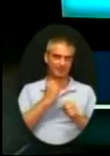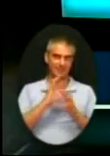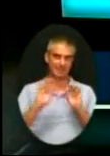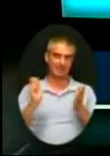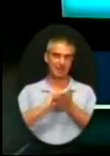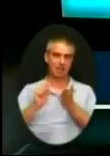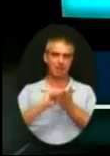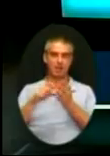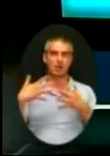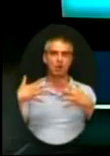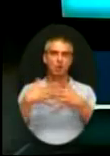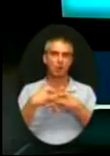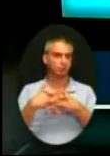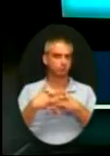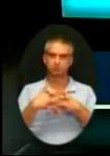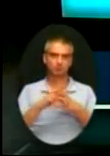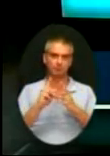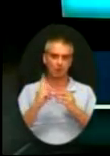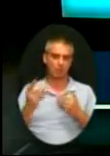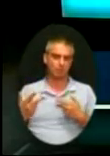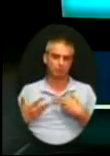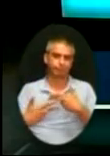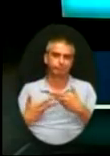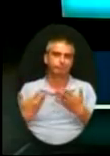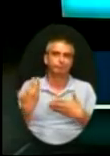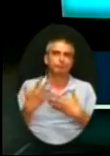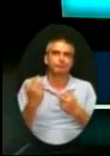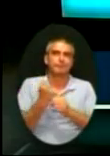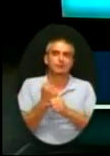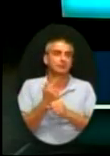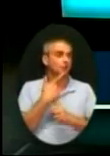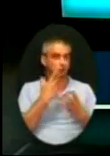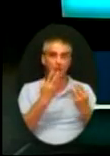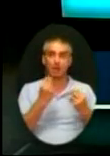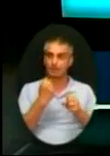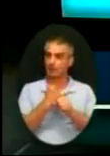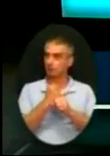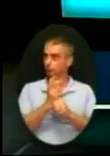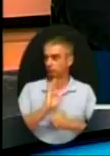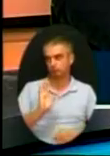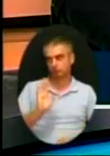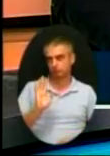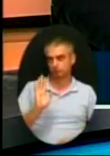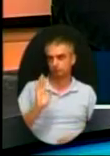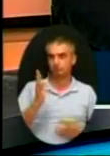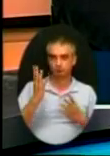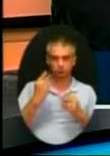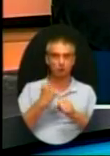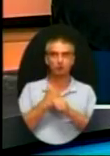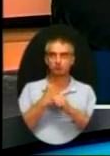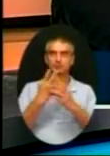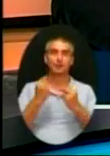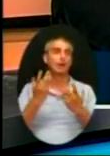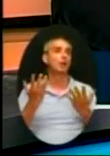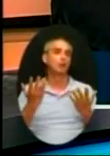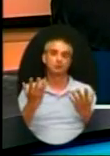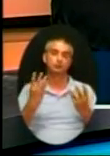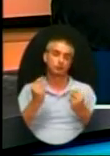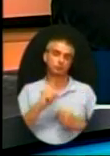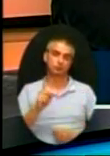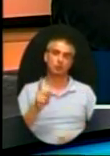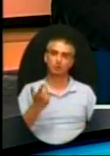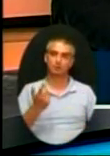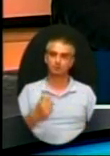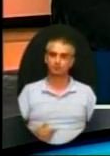התחילה לחוקק הקואליציה והם לא מתכנסים. אז מה היא עשתה? לא, יש הרבה שעשו, אל ת... עושים הרבה מאוד. יש גם הרבה שלא. אתה יודע שלא